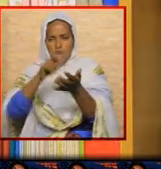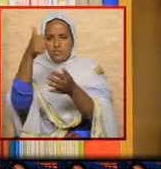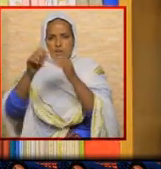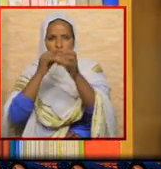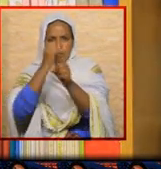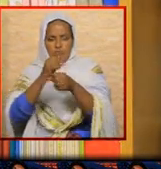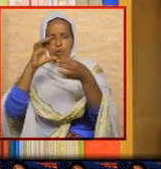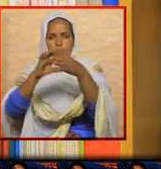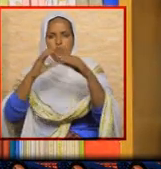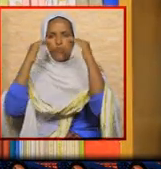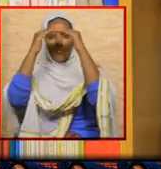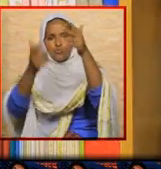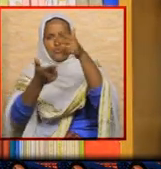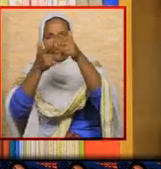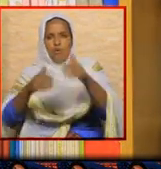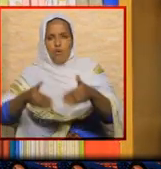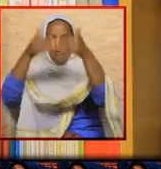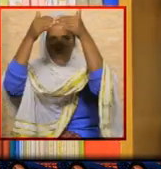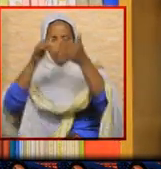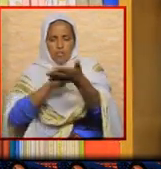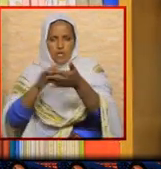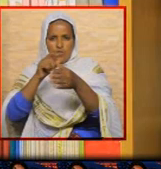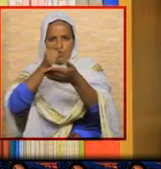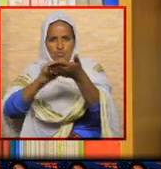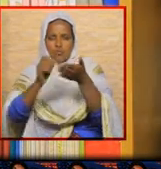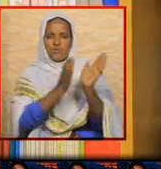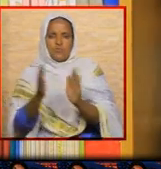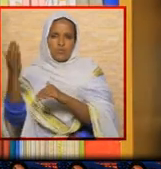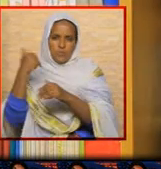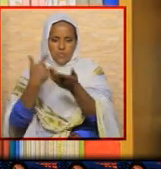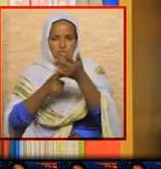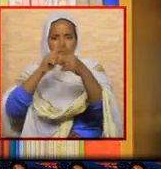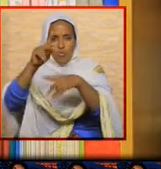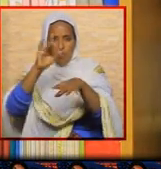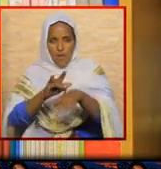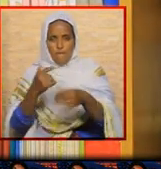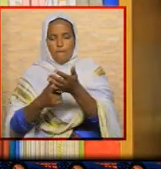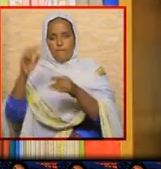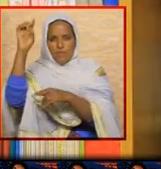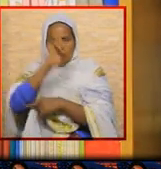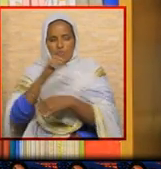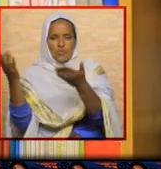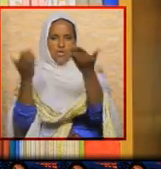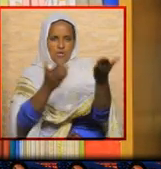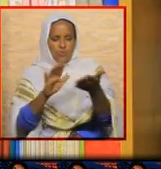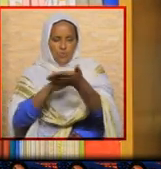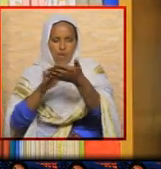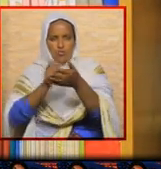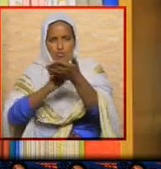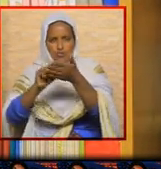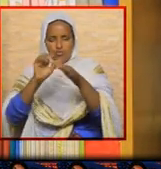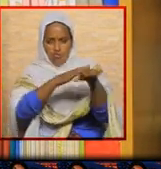ዓ.ም በማኅበሩ ህንፃ 3ኛ ፎቅ ጥናታዊ ጽሑፍ አዘጋጅተው ነበር። በዚህ መርሐ ግብራችን በዕለቱ የቀረበውን ጥናታዊ